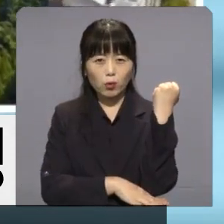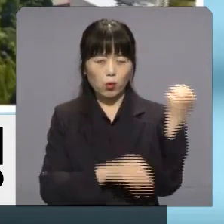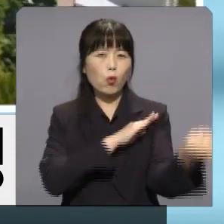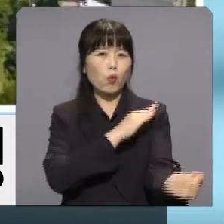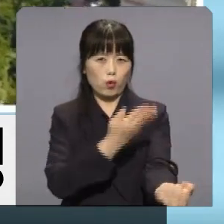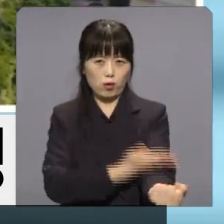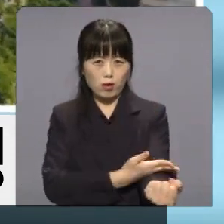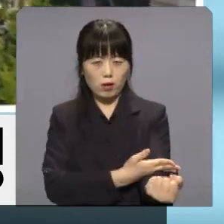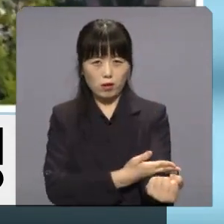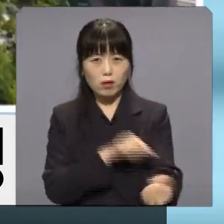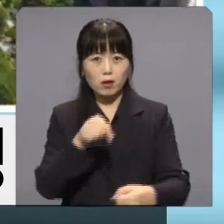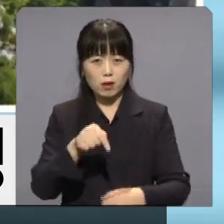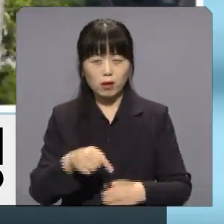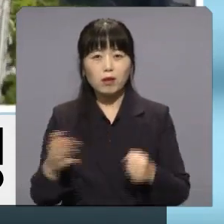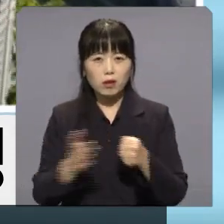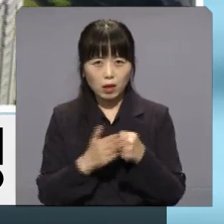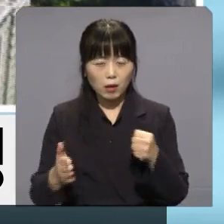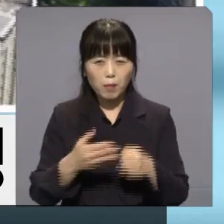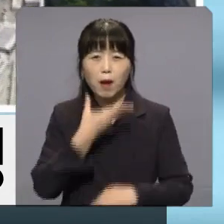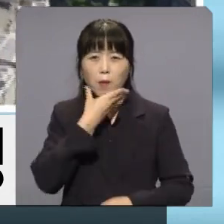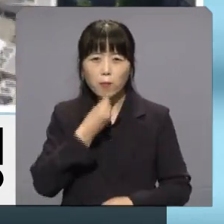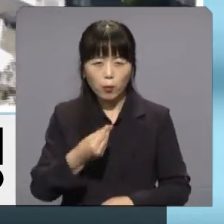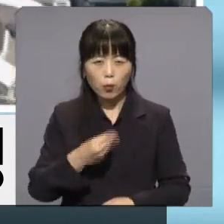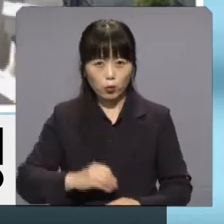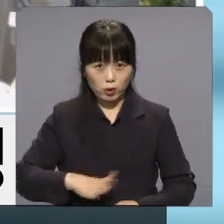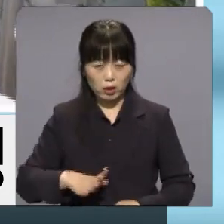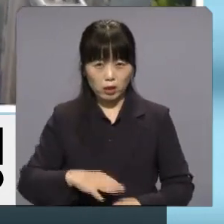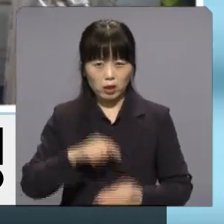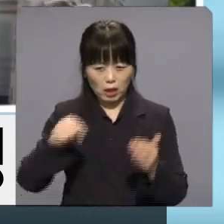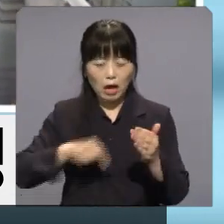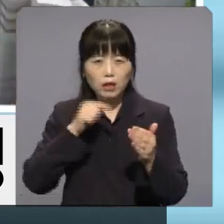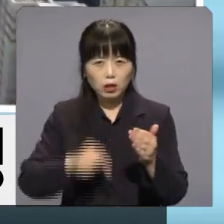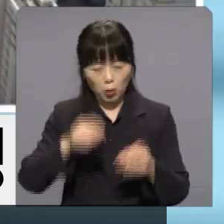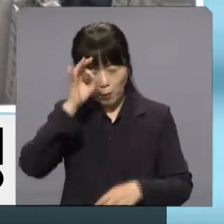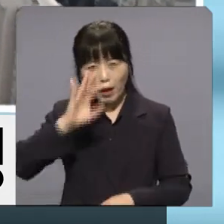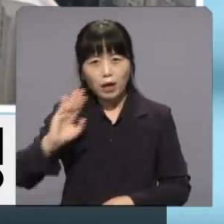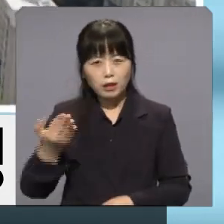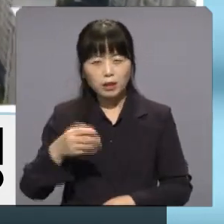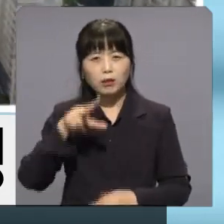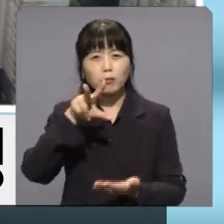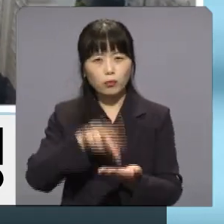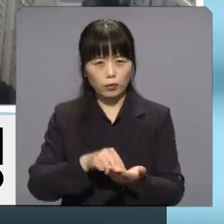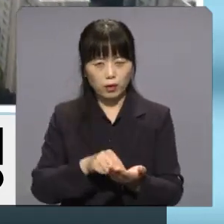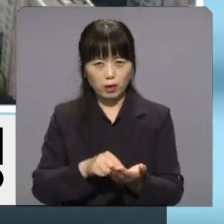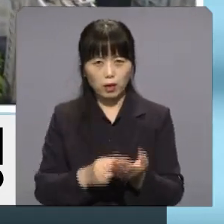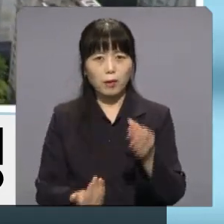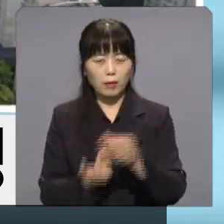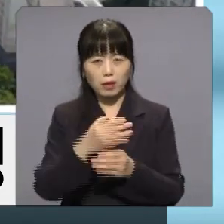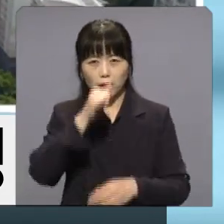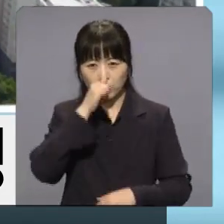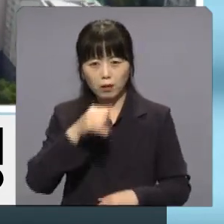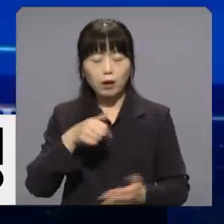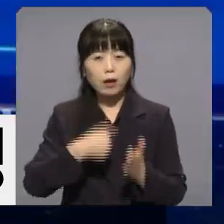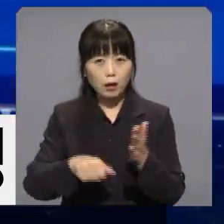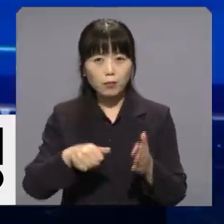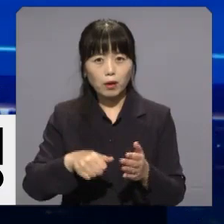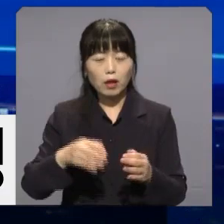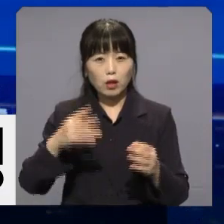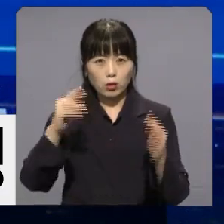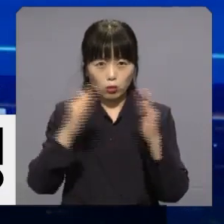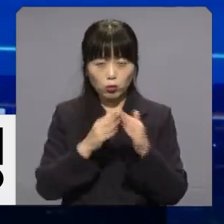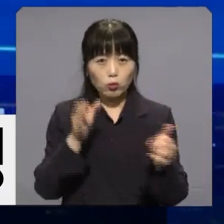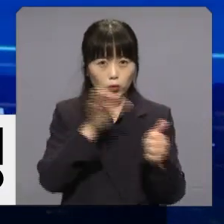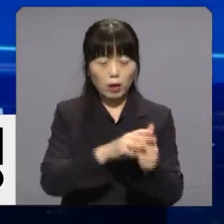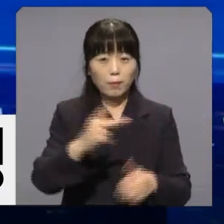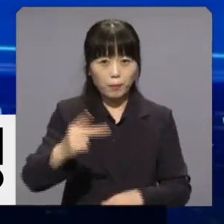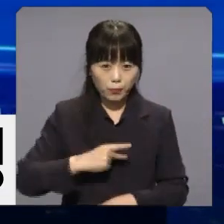아니겠습니까 4 이 때문에 복지 차원에서라도 이걸 들여다 봐야 되는 그런 현상까지 지금 몽고 같습니다 데 상품에 따라서 주담 대금이 가보고